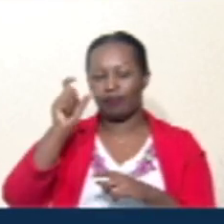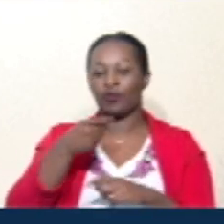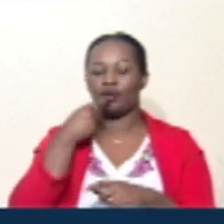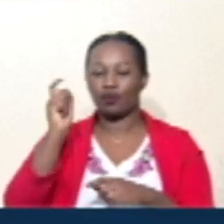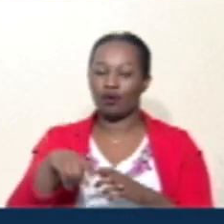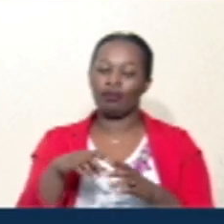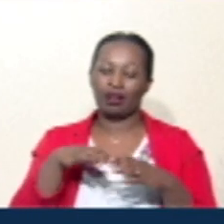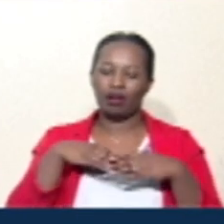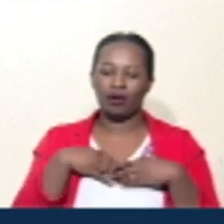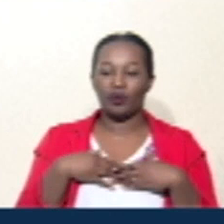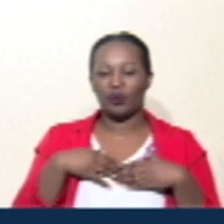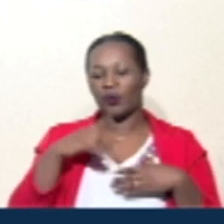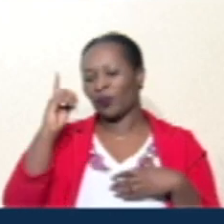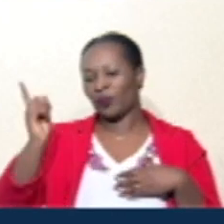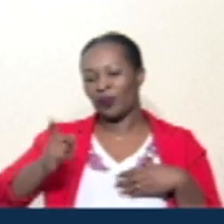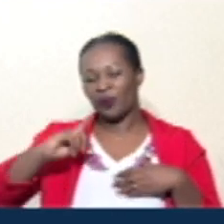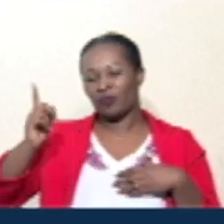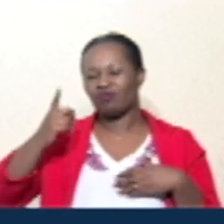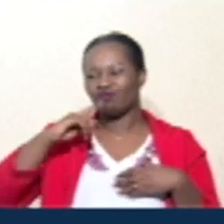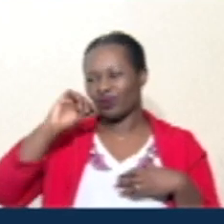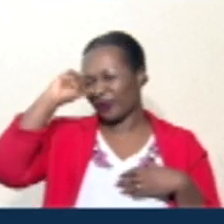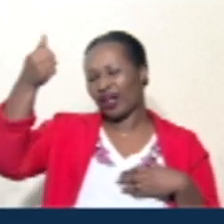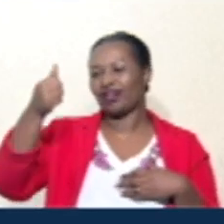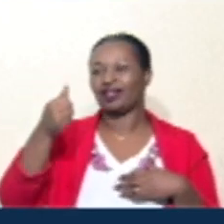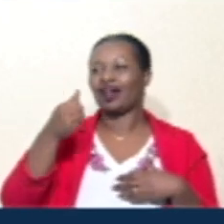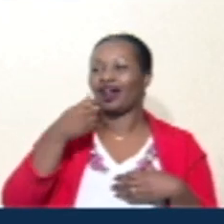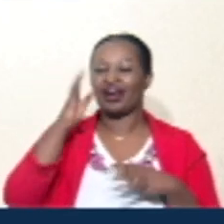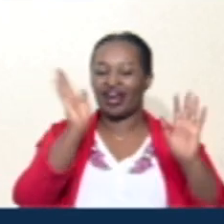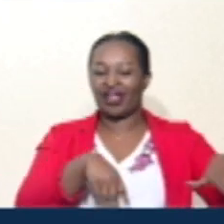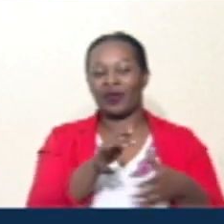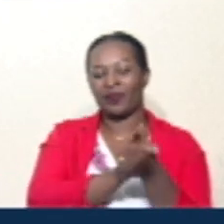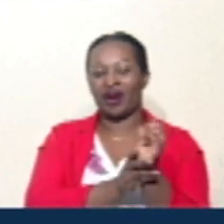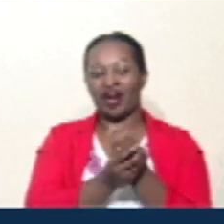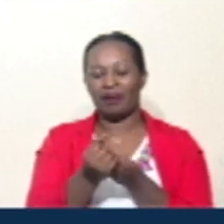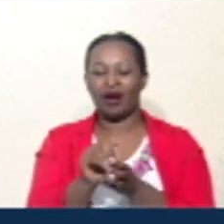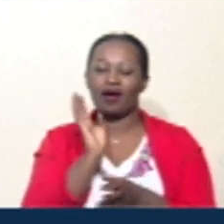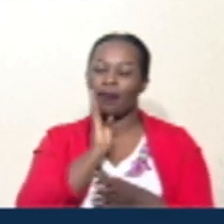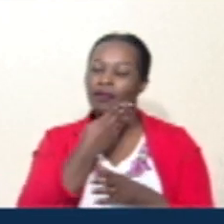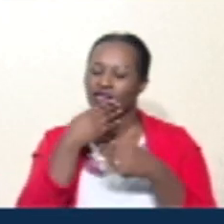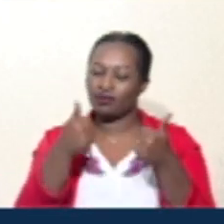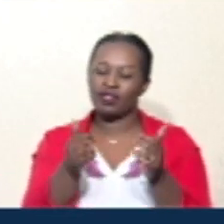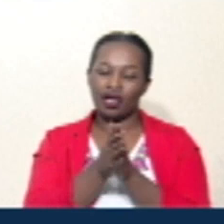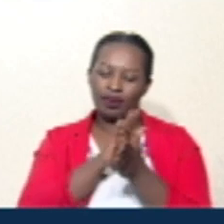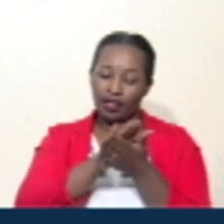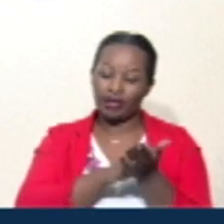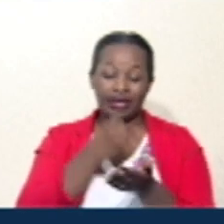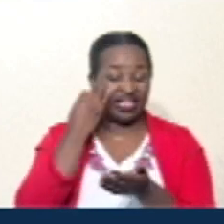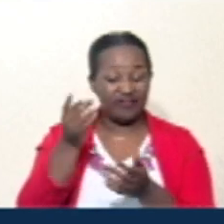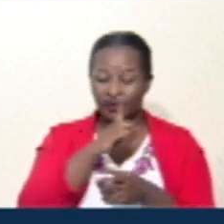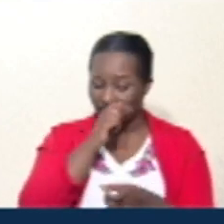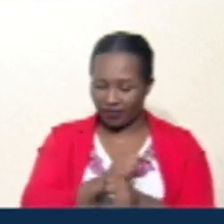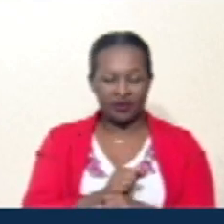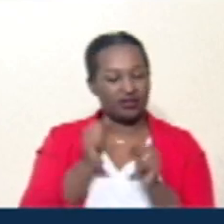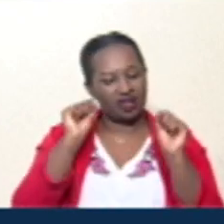muco wo kugira isuku ndetse no gukaraba intoki amazi meza n'isabune, kuko bidakozwe biba intandaro y'indwara zinyuranye zirimo n'izica. Karina Umuto